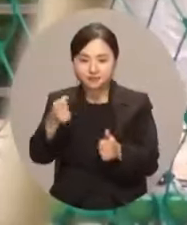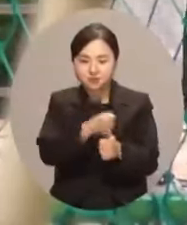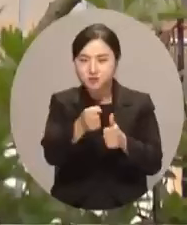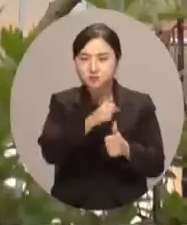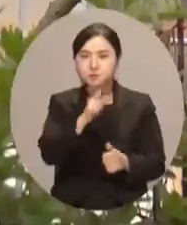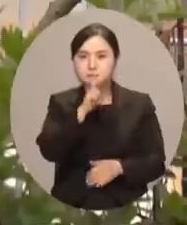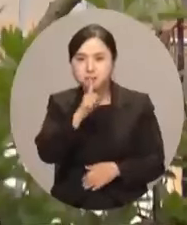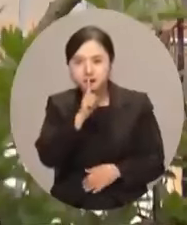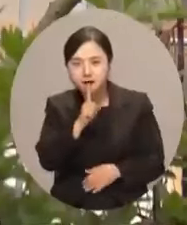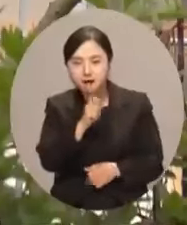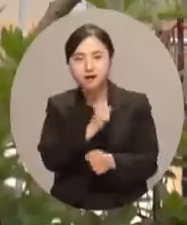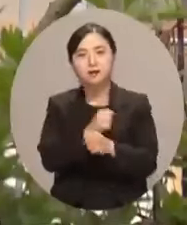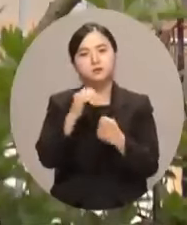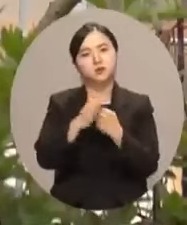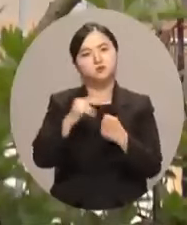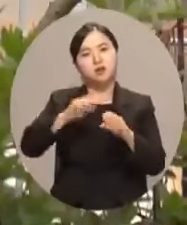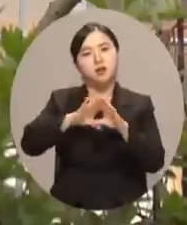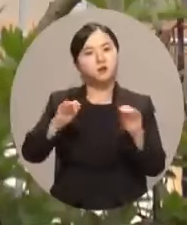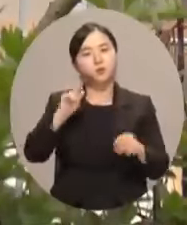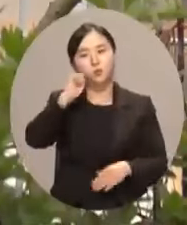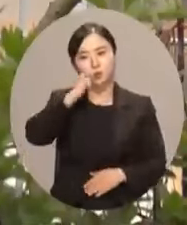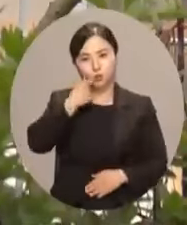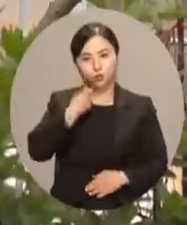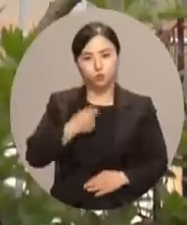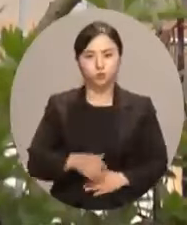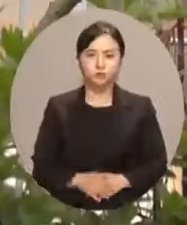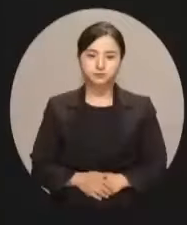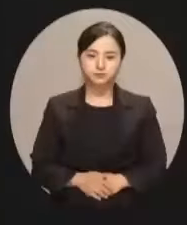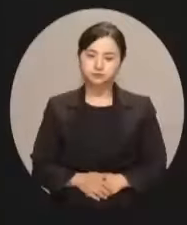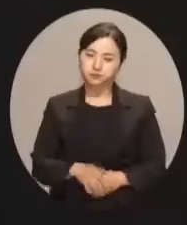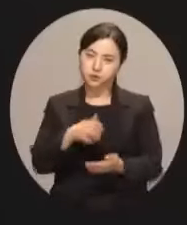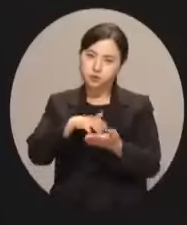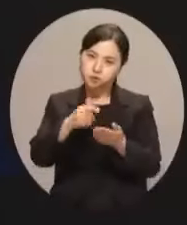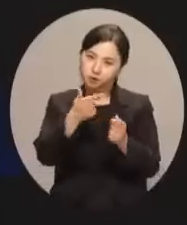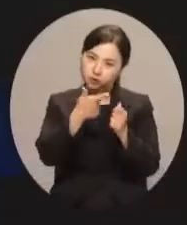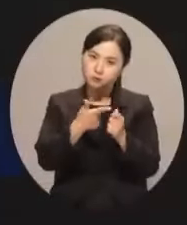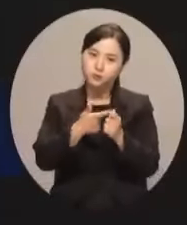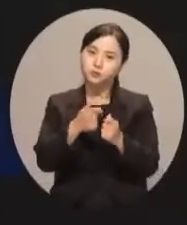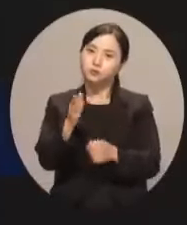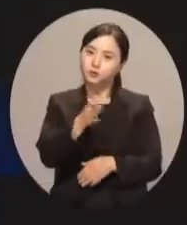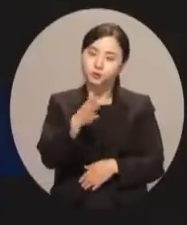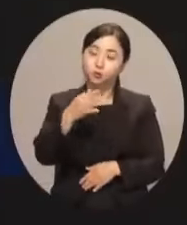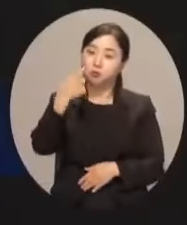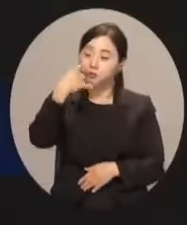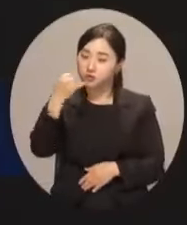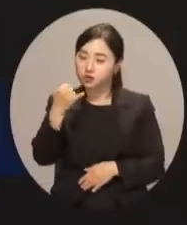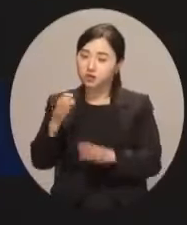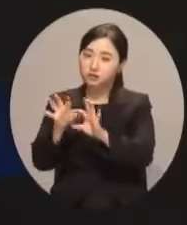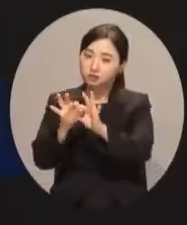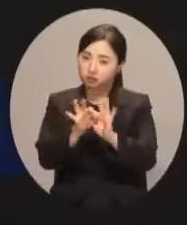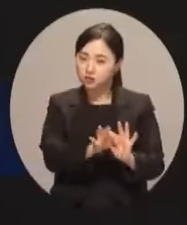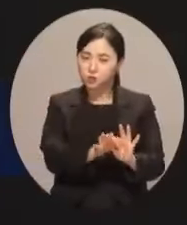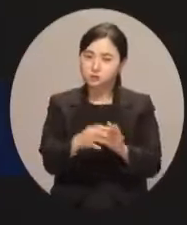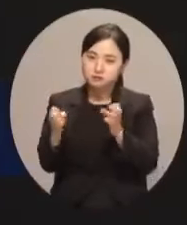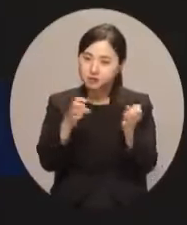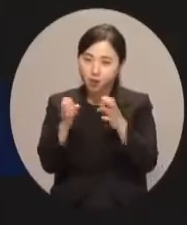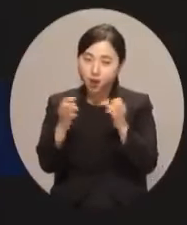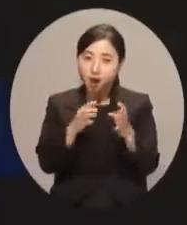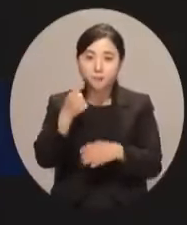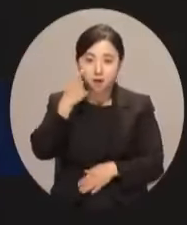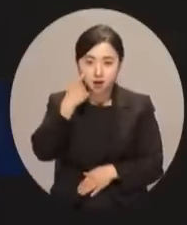주장하면서 접점을 찾지 못하고 있습니다. 6번 정도 어머니랑 계속 그 대화를